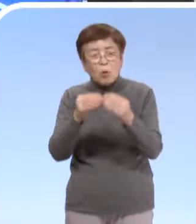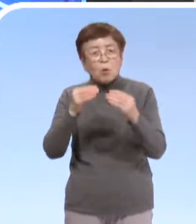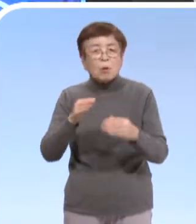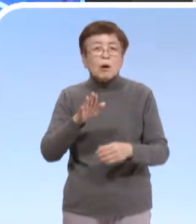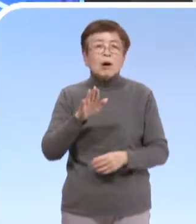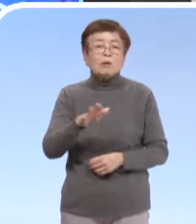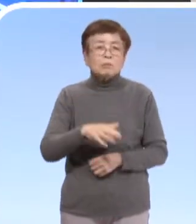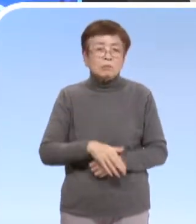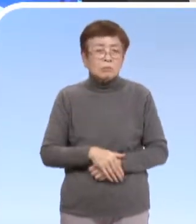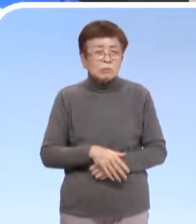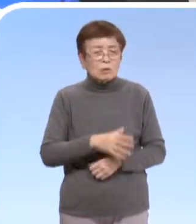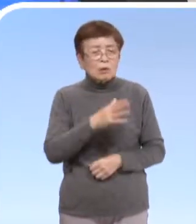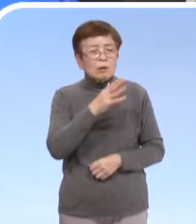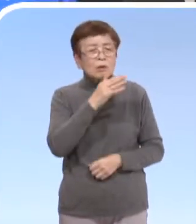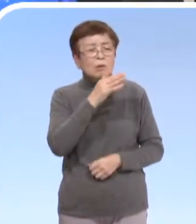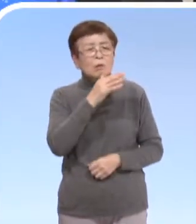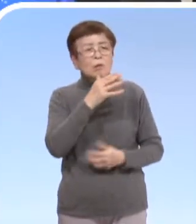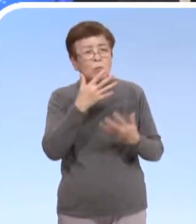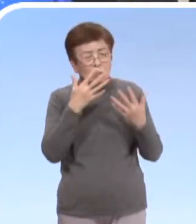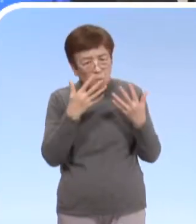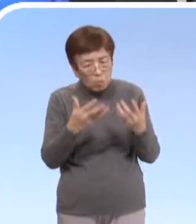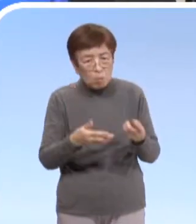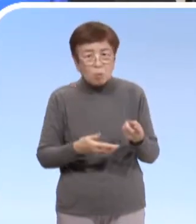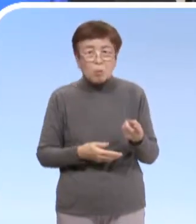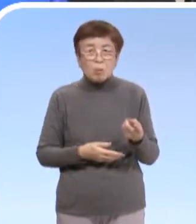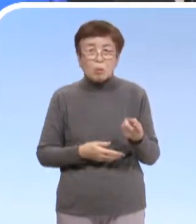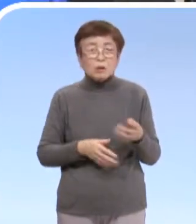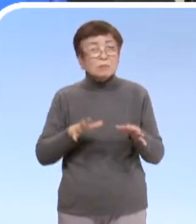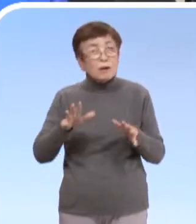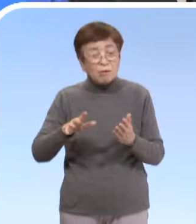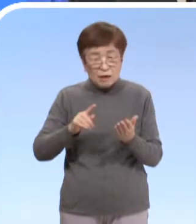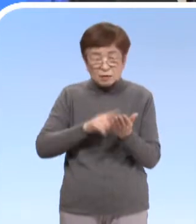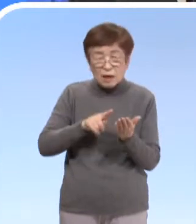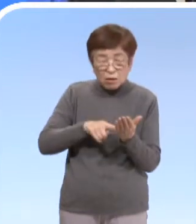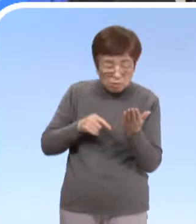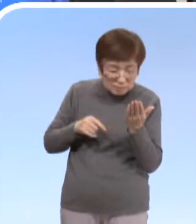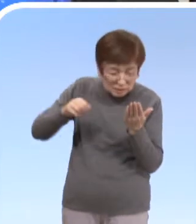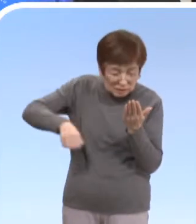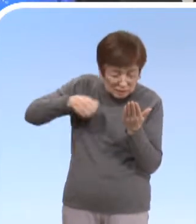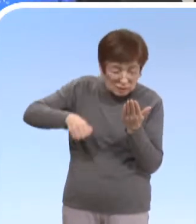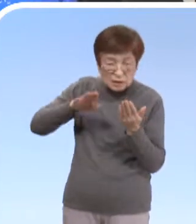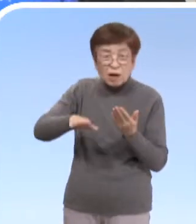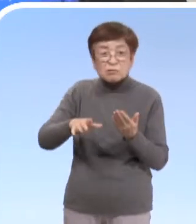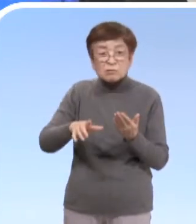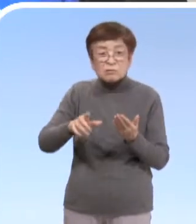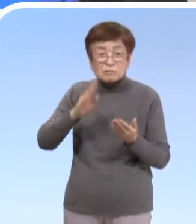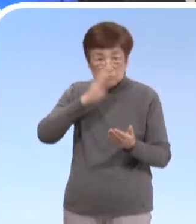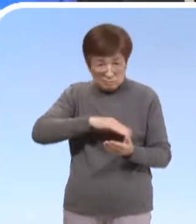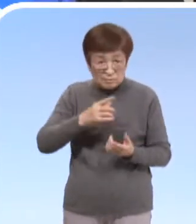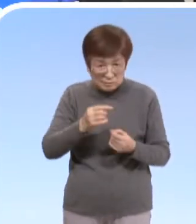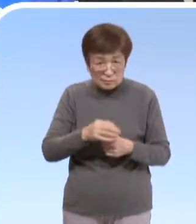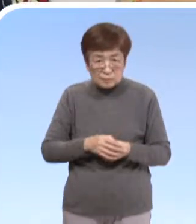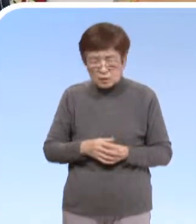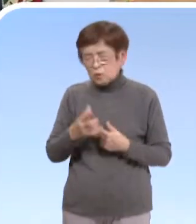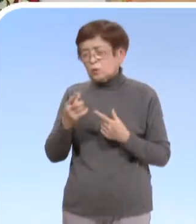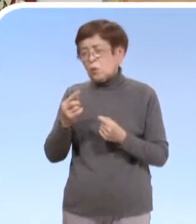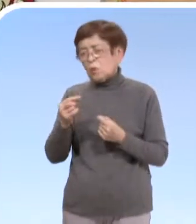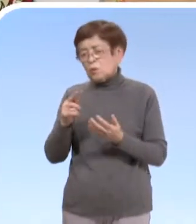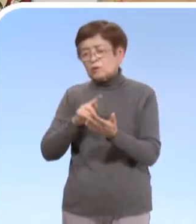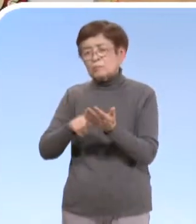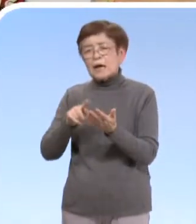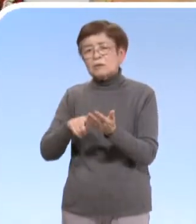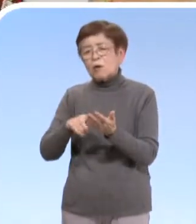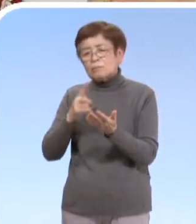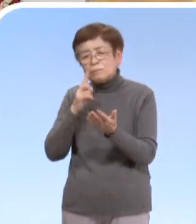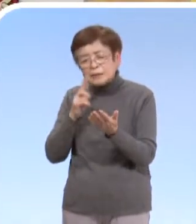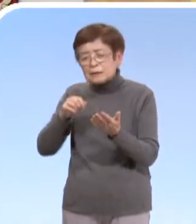。 結構な割合ですね。最近やったらね、スマホを見ながらのこのながら運転とは、これも絶対やったらいけませんよね。はい、 スマートフォン